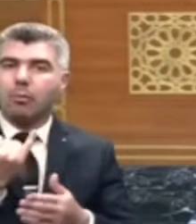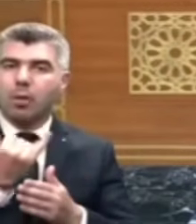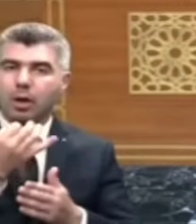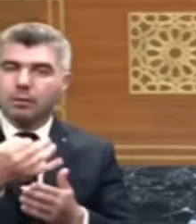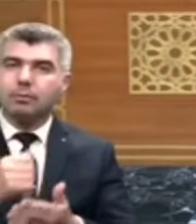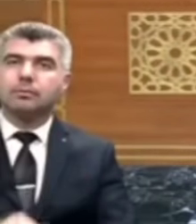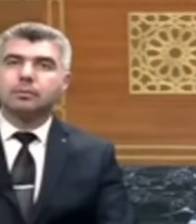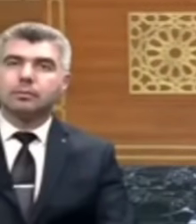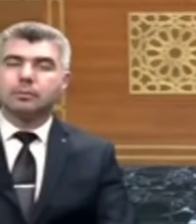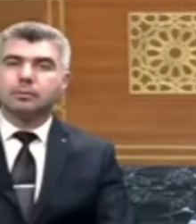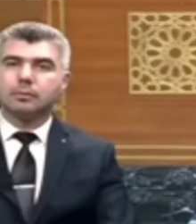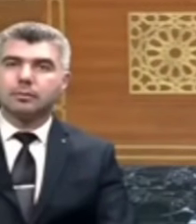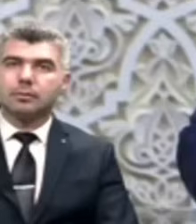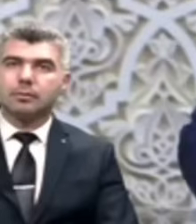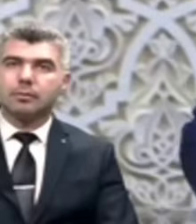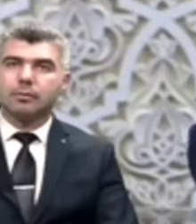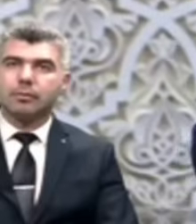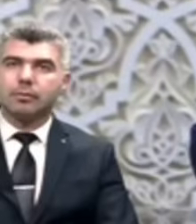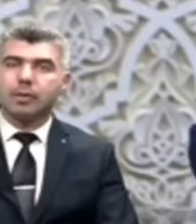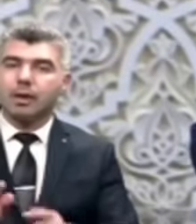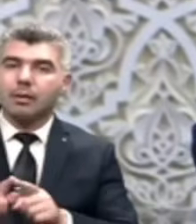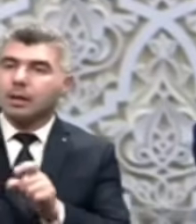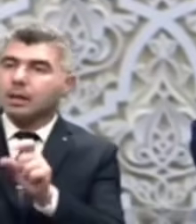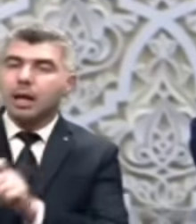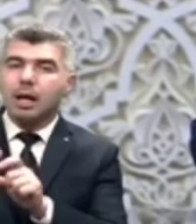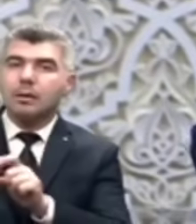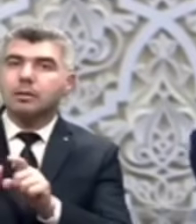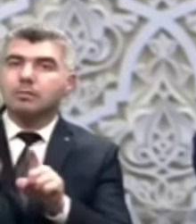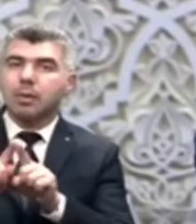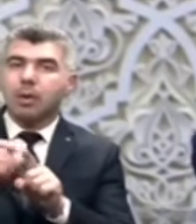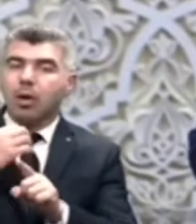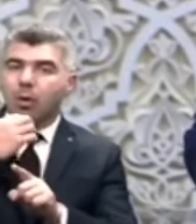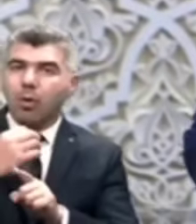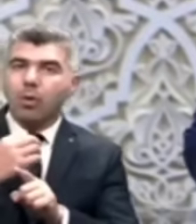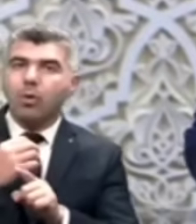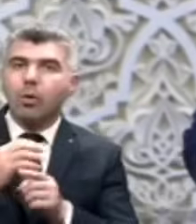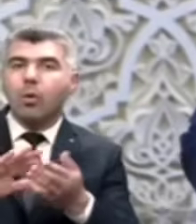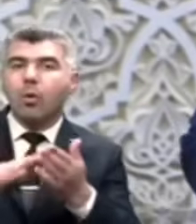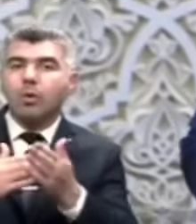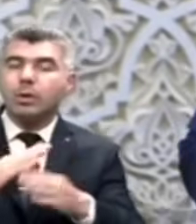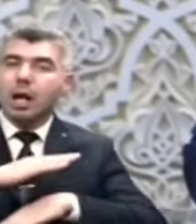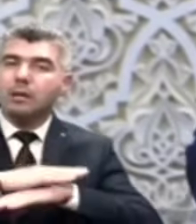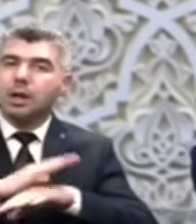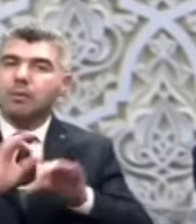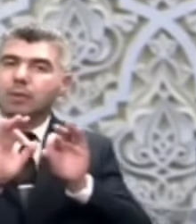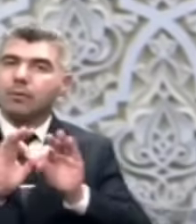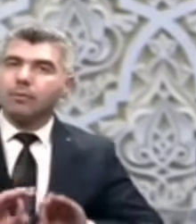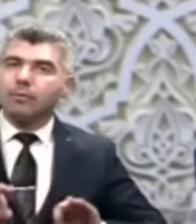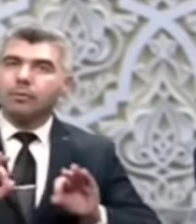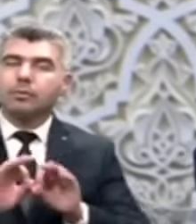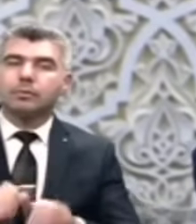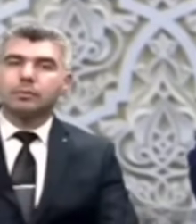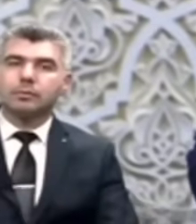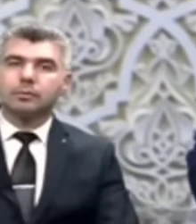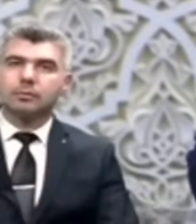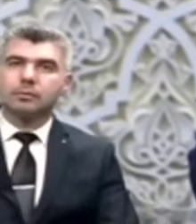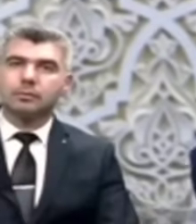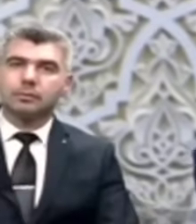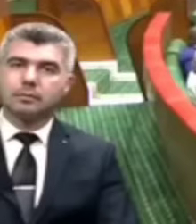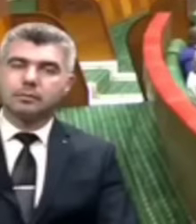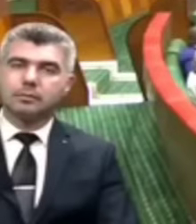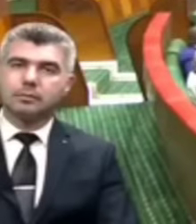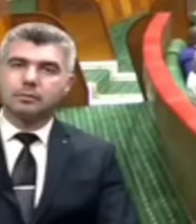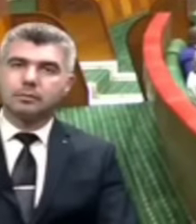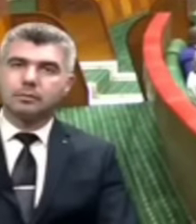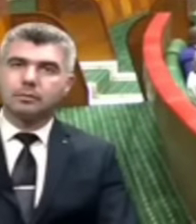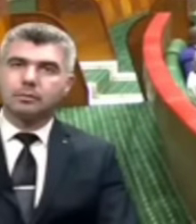خلينا نجاوبوك لانك الناس زادوا غوتوا لانك اتهمتهم اتهام مباشر، وهذا غير اخلاقي داخل مجلس المستشارين، غير اخلاقي داخل